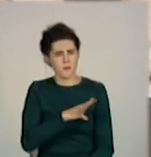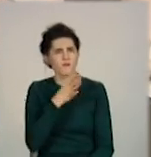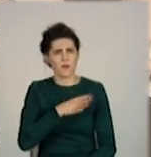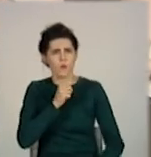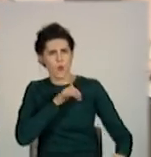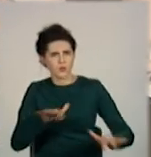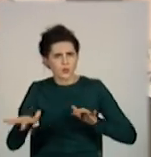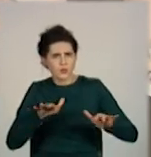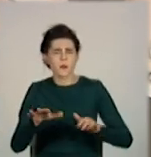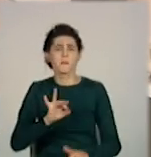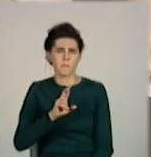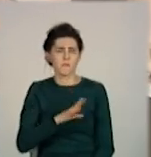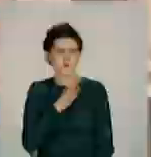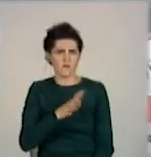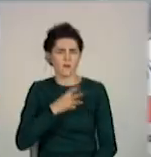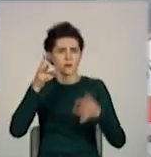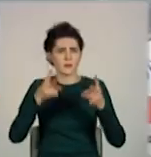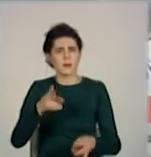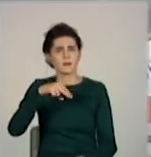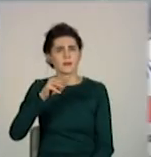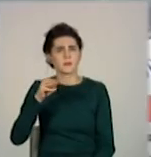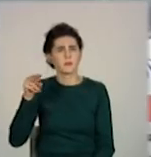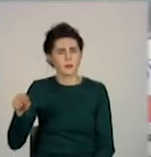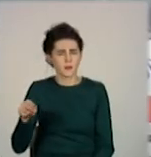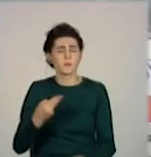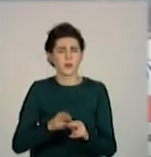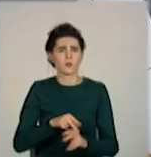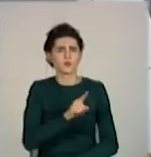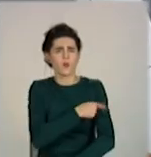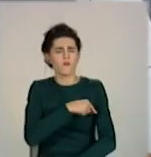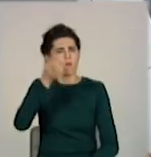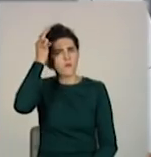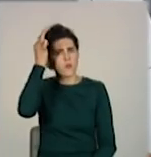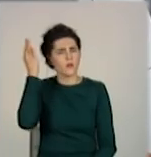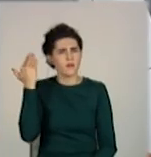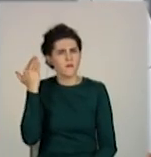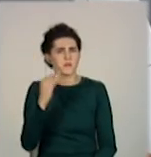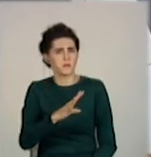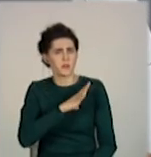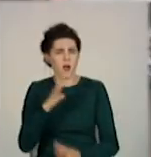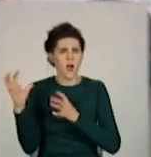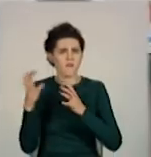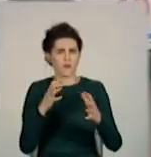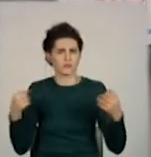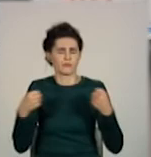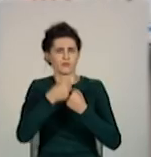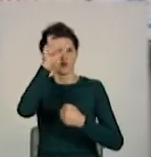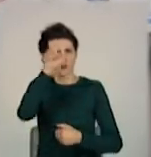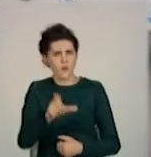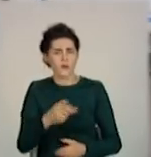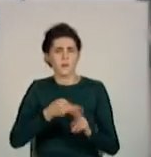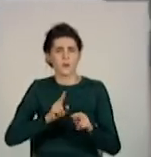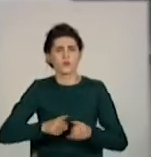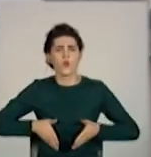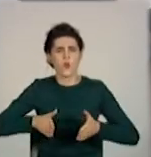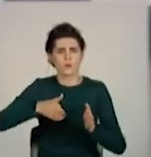і ДТП трапляються майже кожен день. Медики пригадують одну з аварій, під час якої автобус збив пішохода. Той переходив дорогу